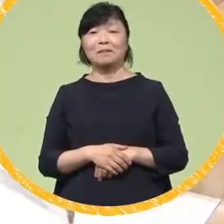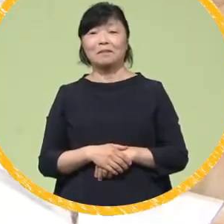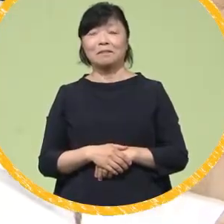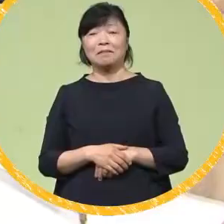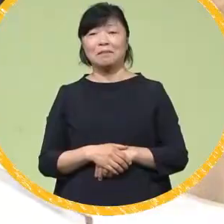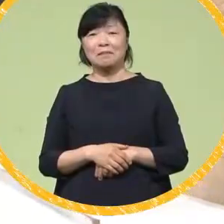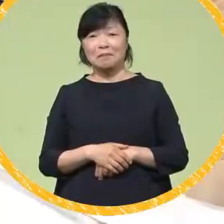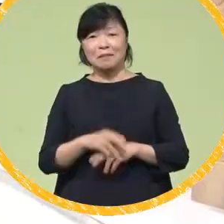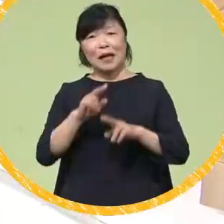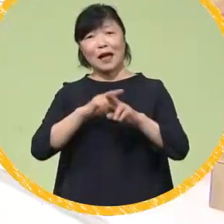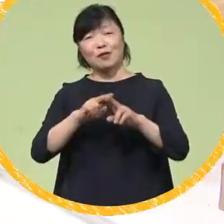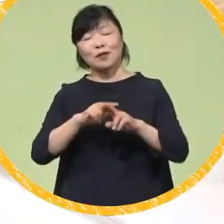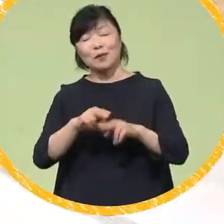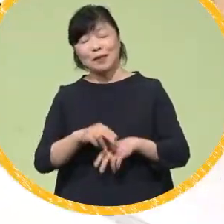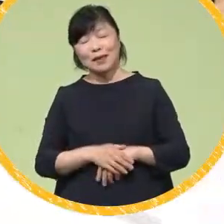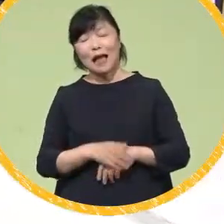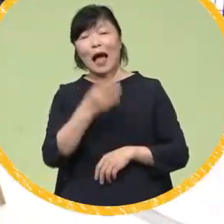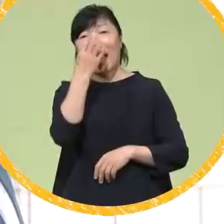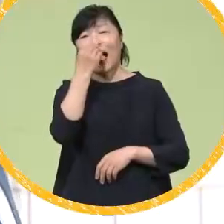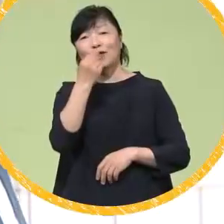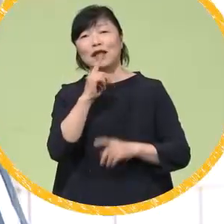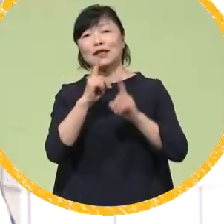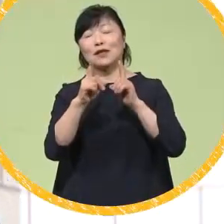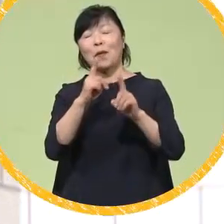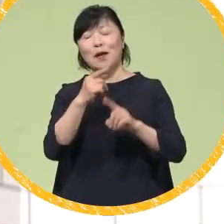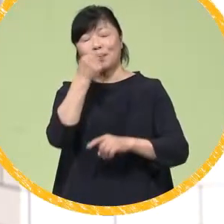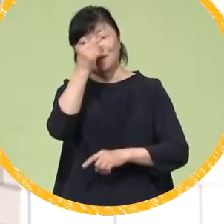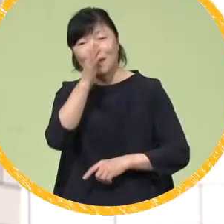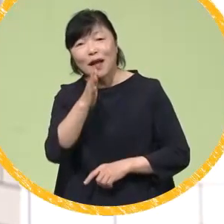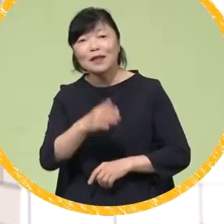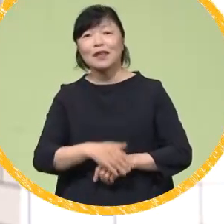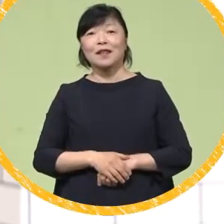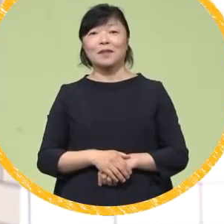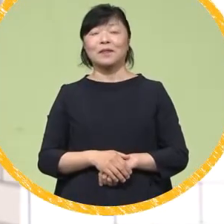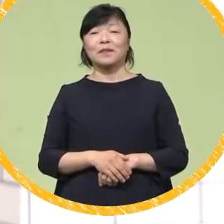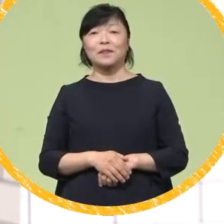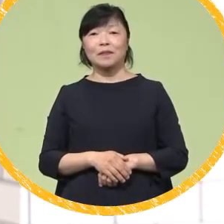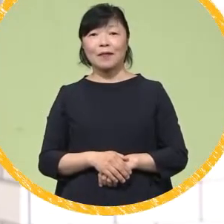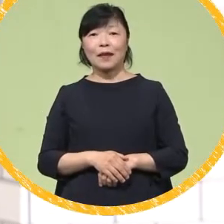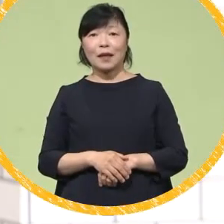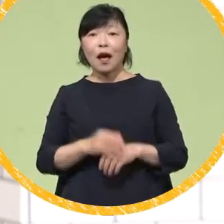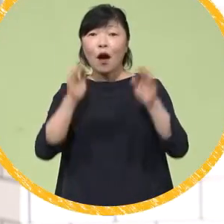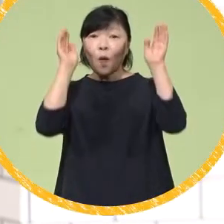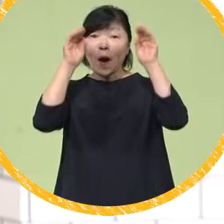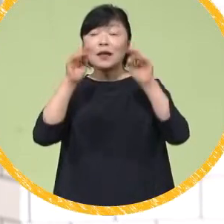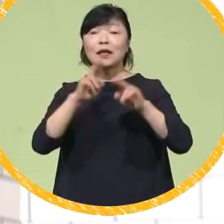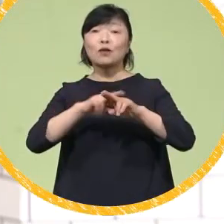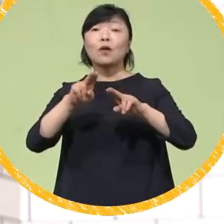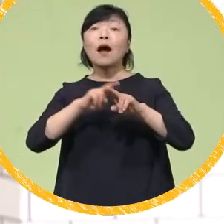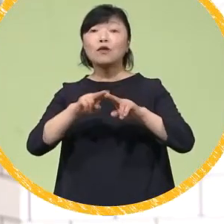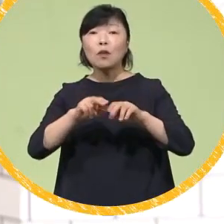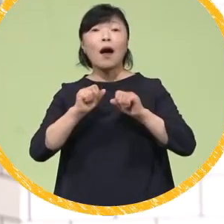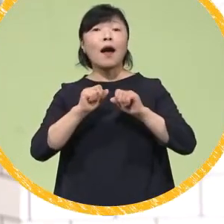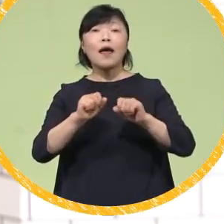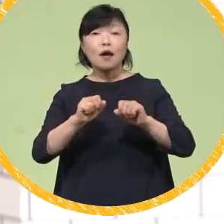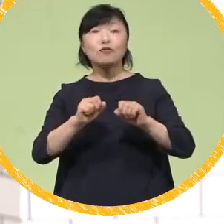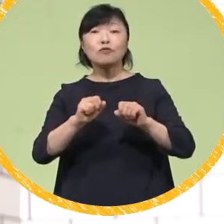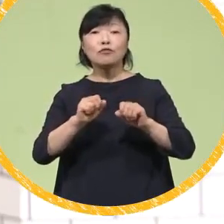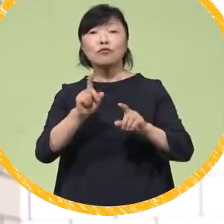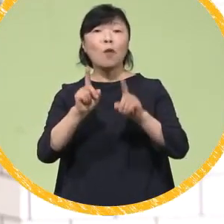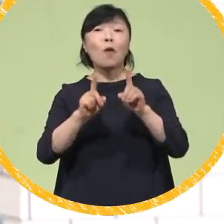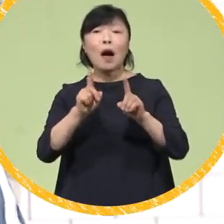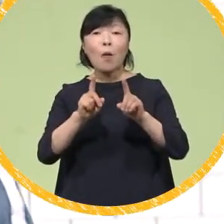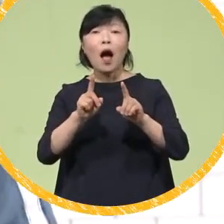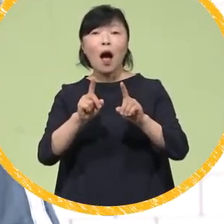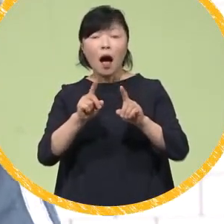サマーカットしてもらったのかなみたいな 恥ずかしいコメントで終わりましたね。ただこのワンちゃんのサマーカットっていうのはもうやるやらないはもう飼い主